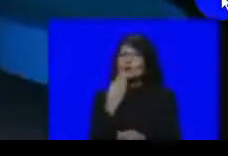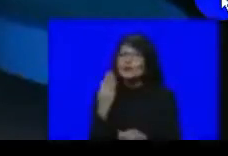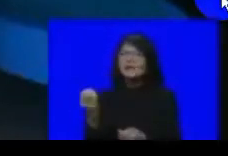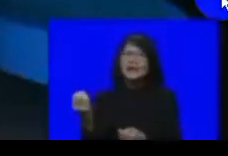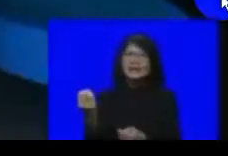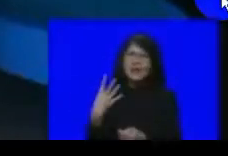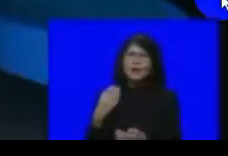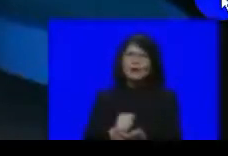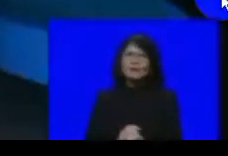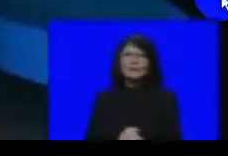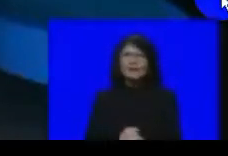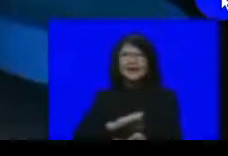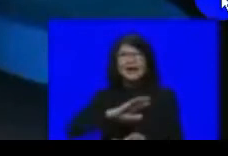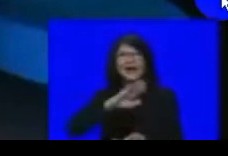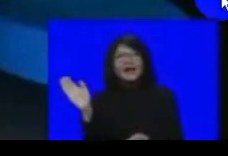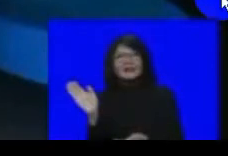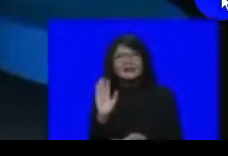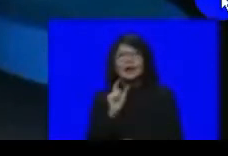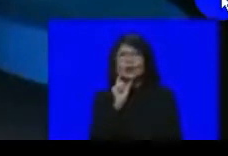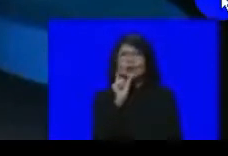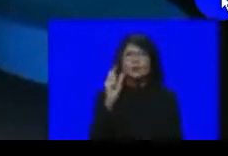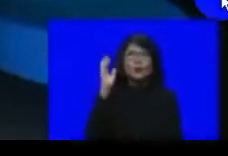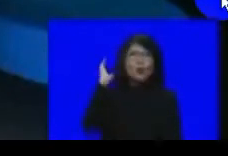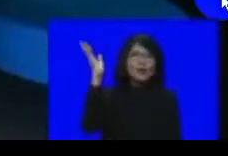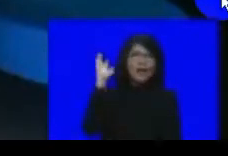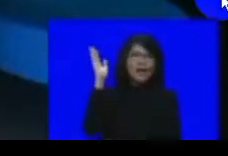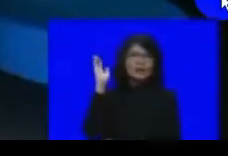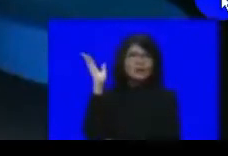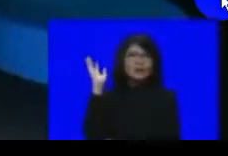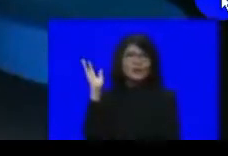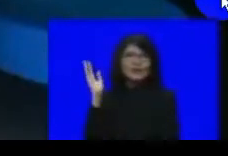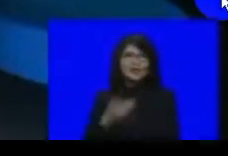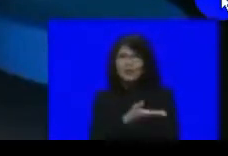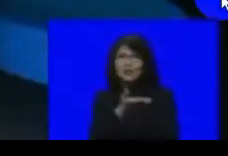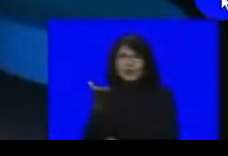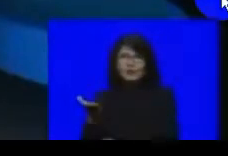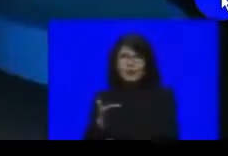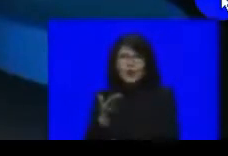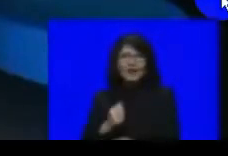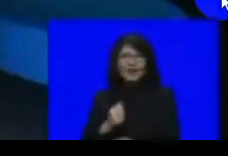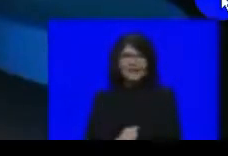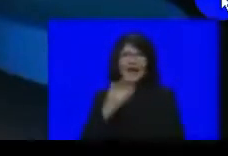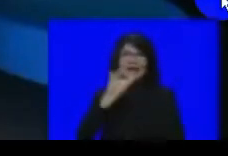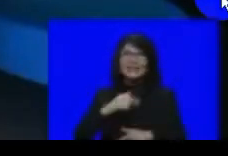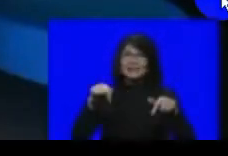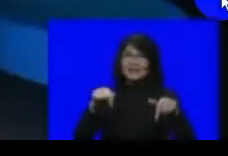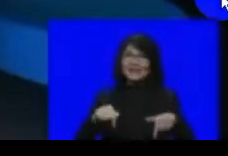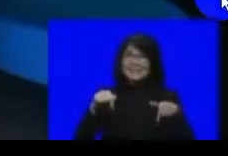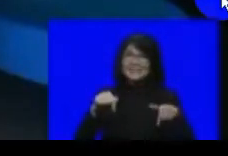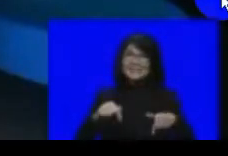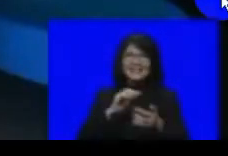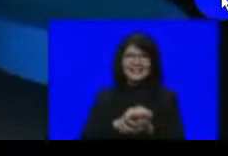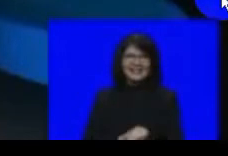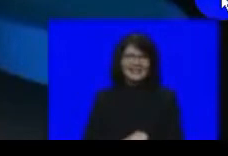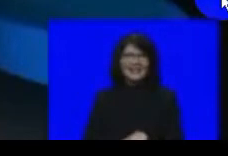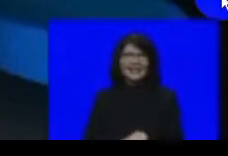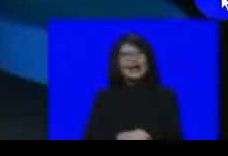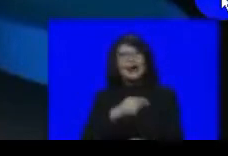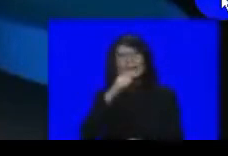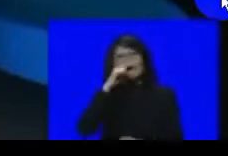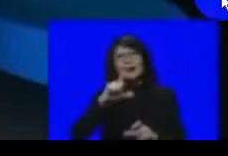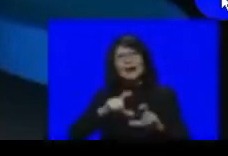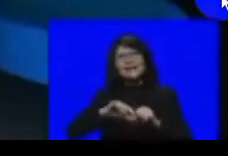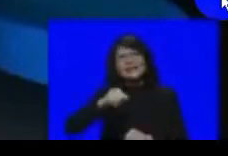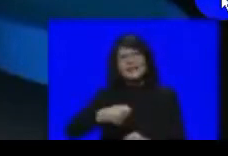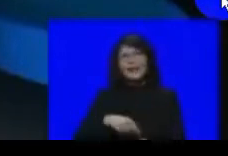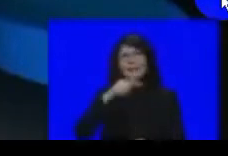jawab. Kita akan sapa terlebih dahulu untuk para narasumber yang sudah ada di sini masih bersama kami ya dengan Bapak